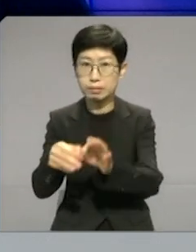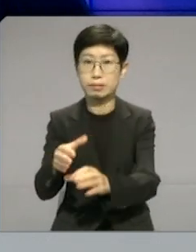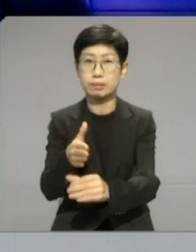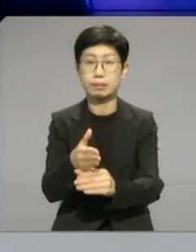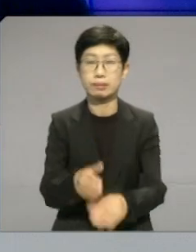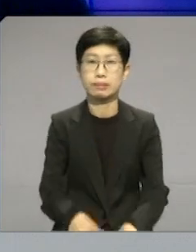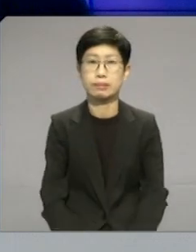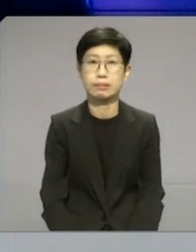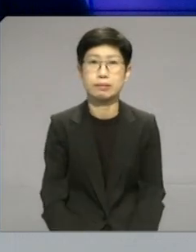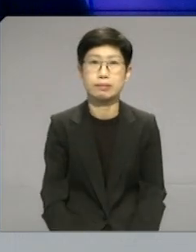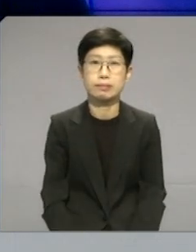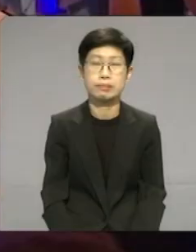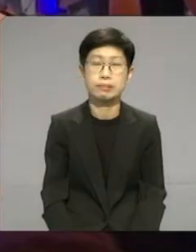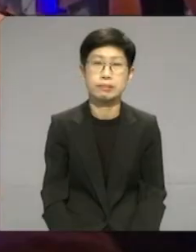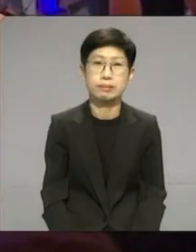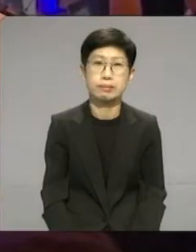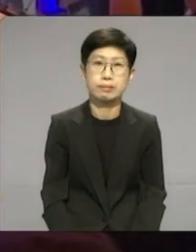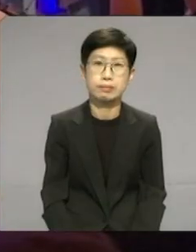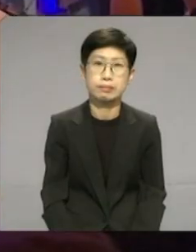월드리포터입니다.